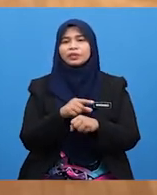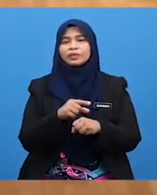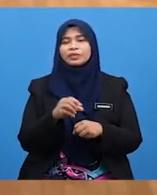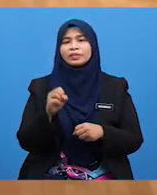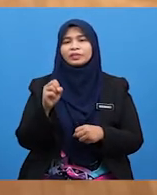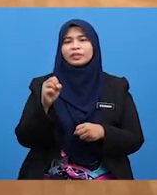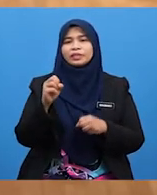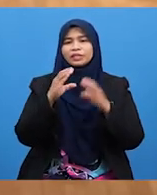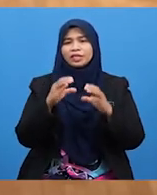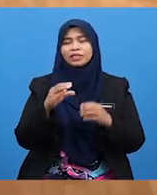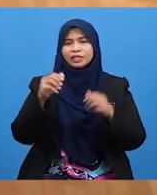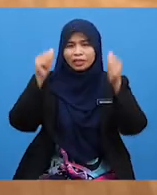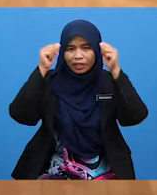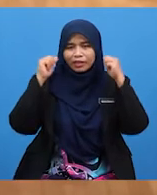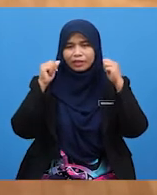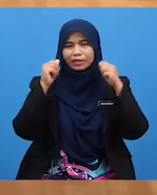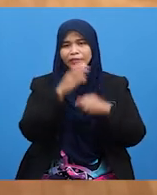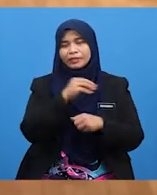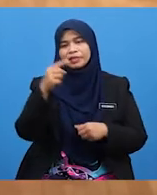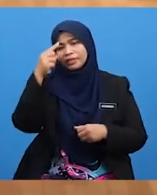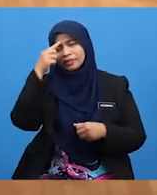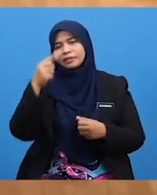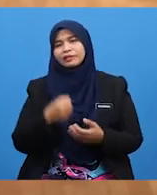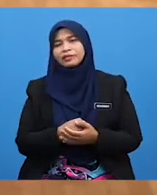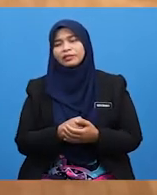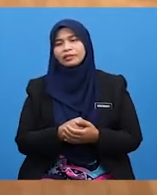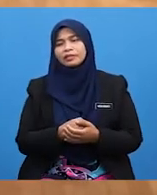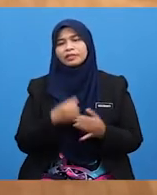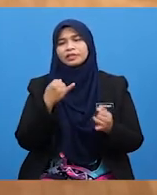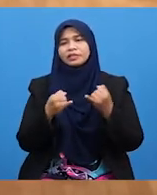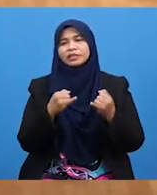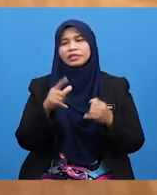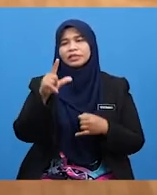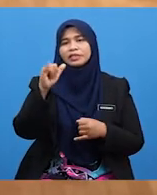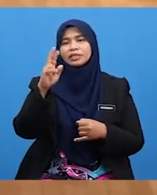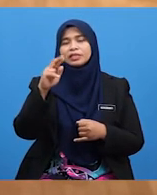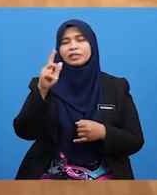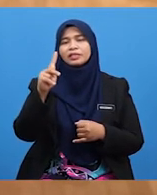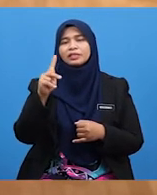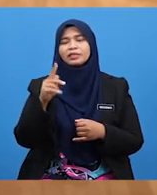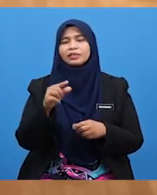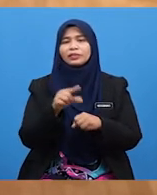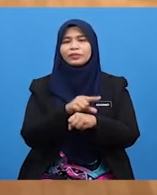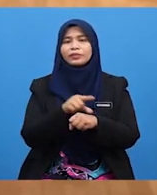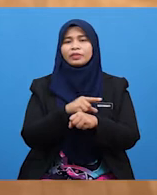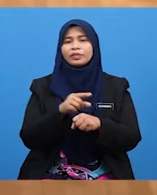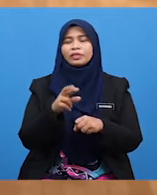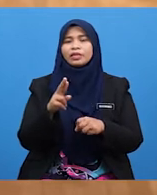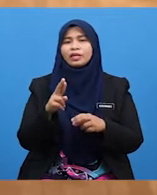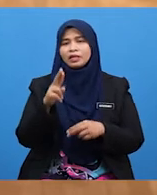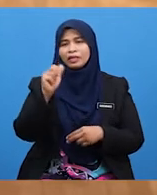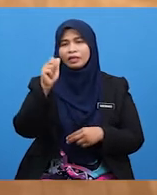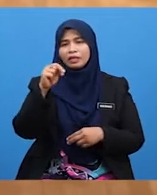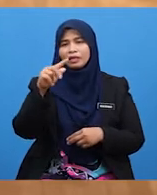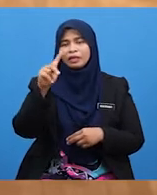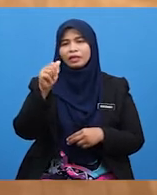India. Jika kita lihat pula pada liriknya, lirik yang dinyanyikan menggunakan rangkap pantun Melayu